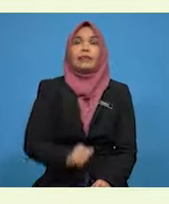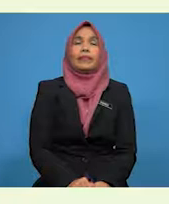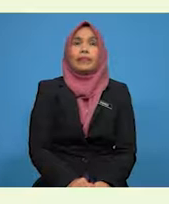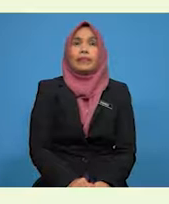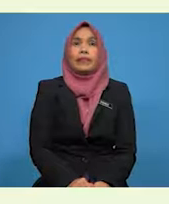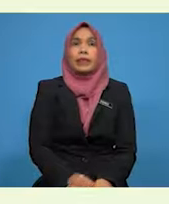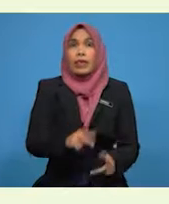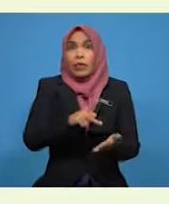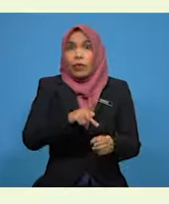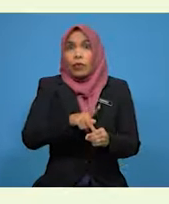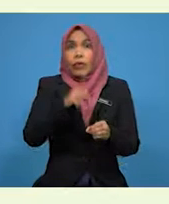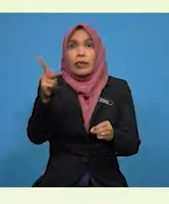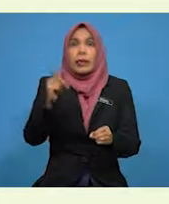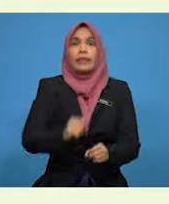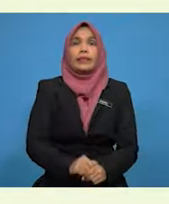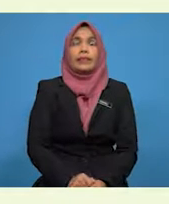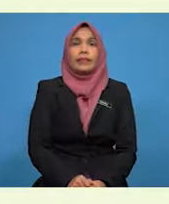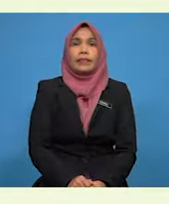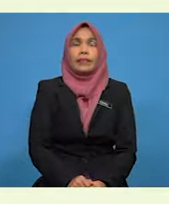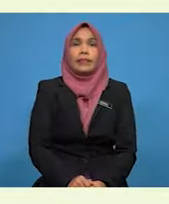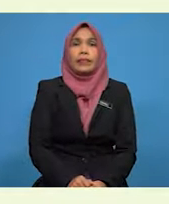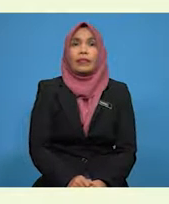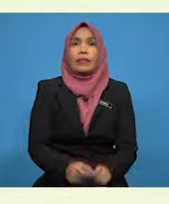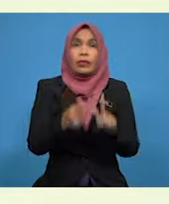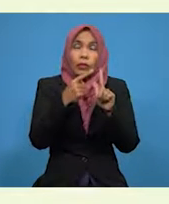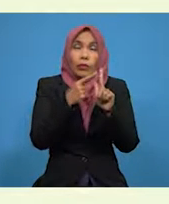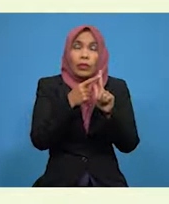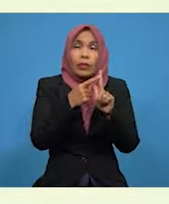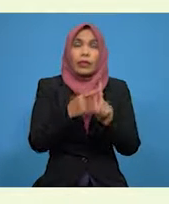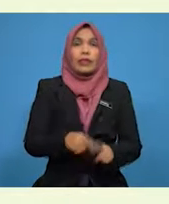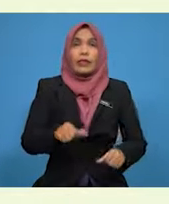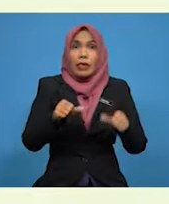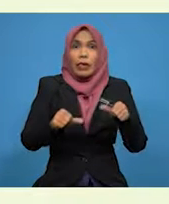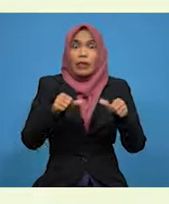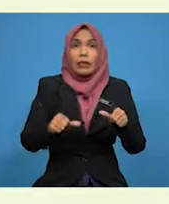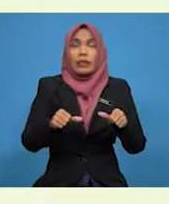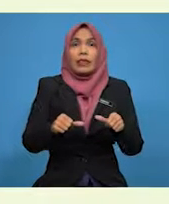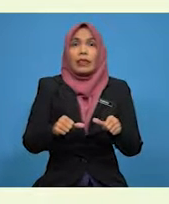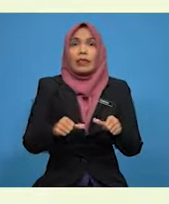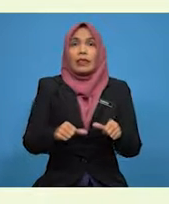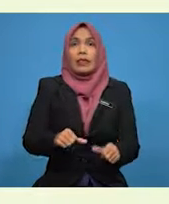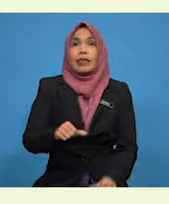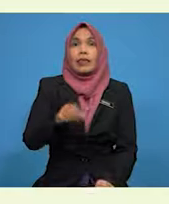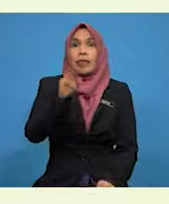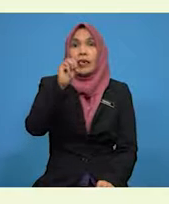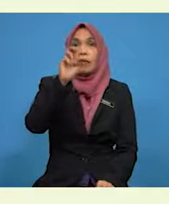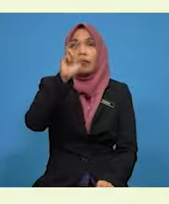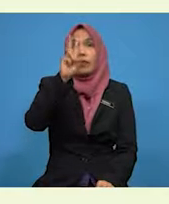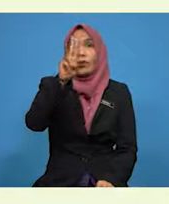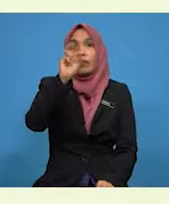poteri. Kedua, melakukan aktiviti pemusnahan makhluk perosak di reban